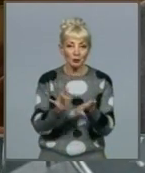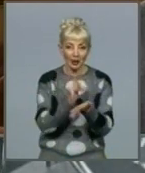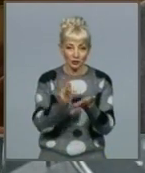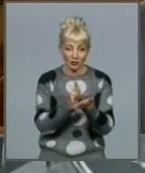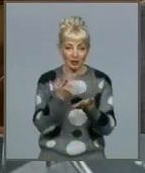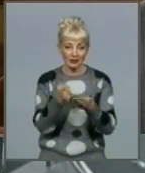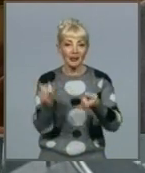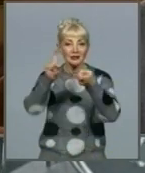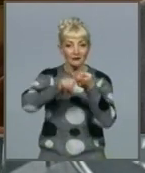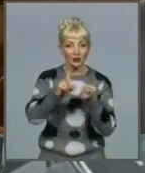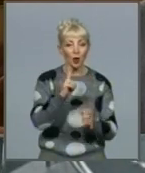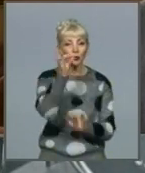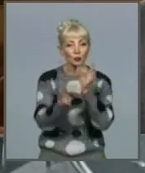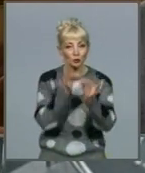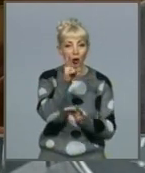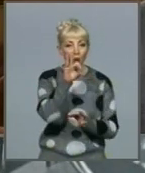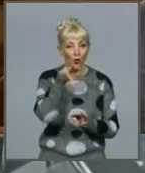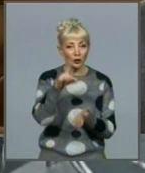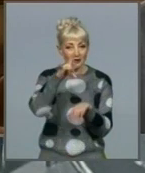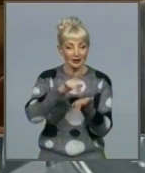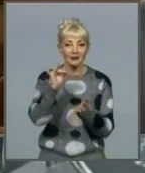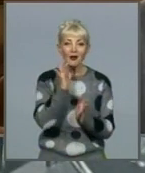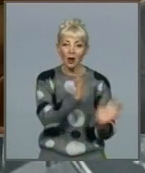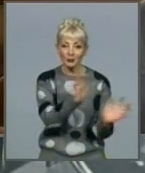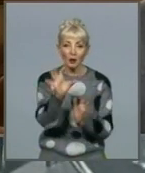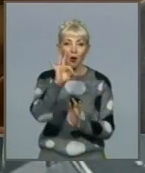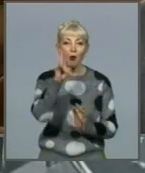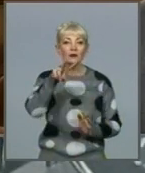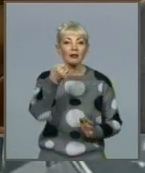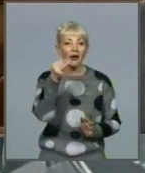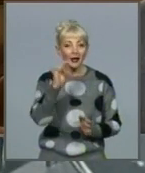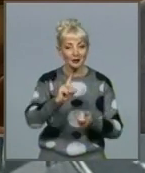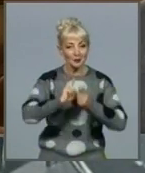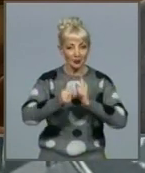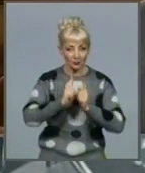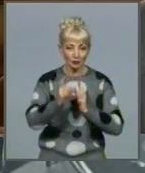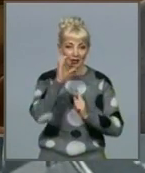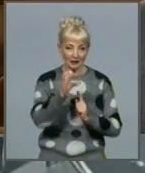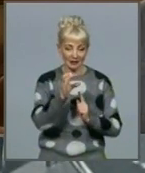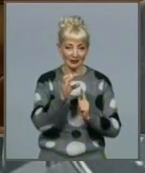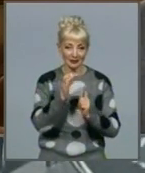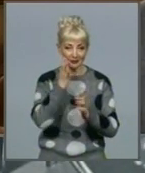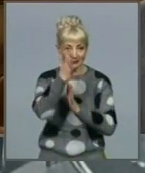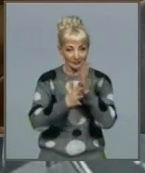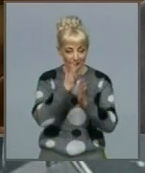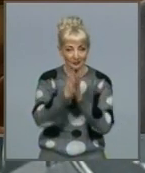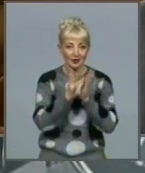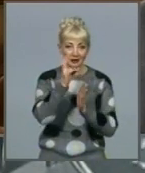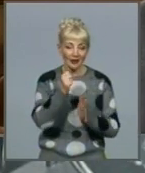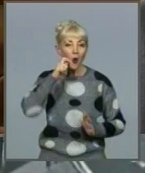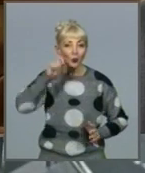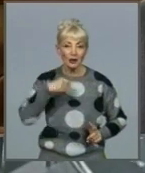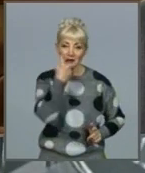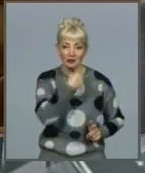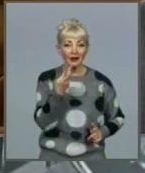круглосуточному колл-центру и обеспечим онлайн-перевод с языка жестов на український язик, для того, щоб наш